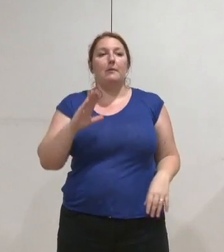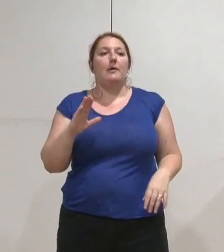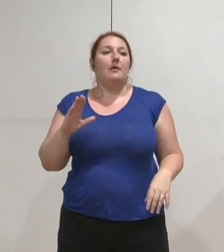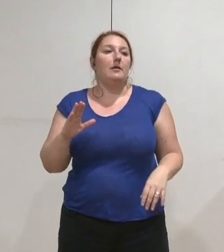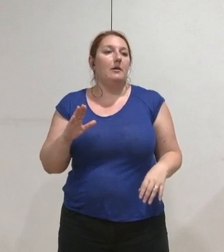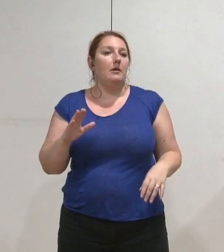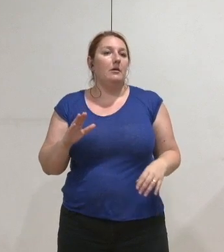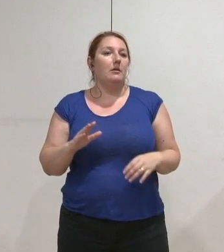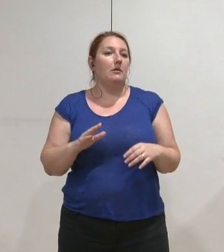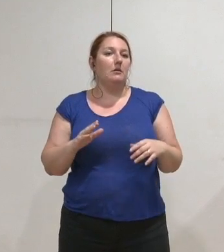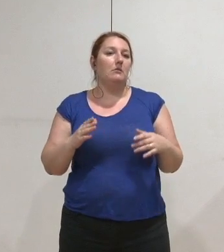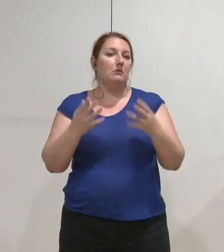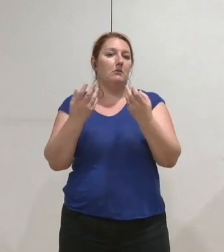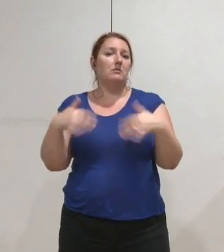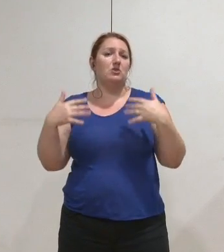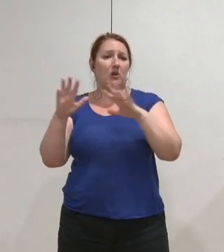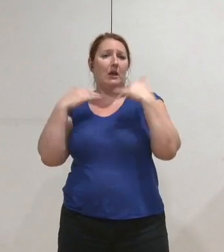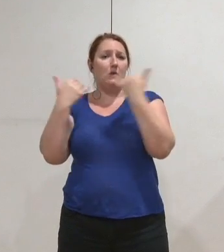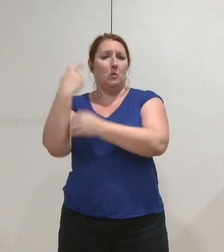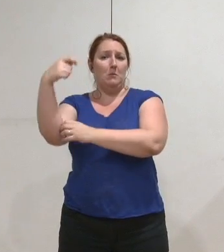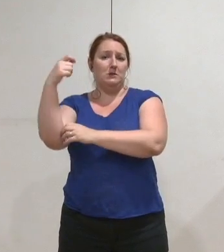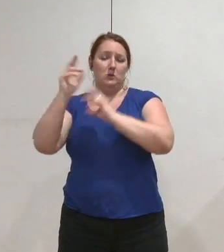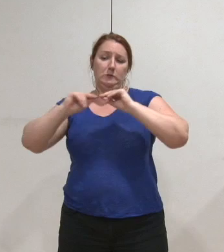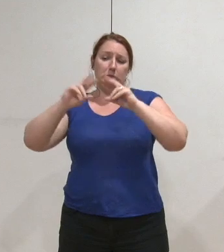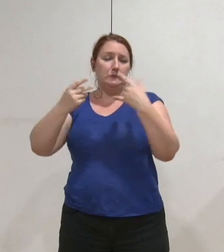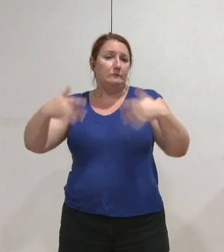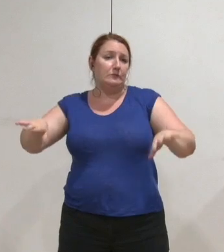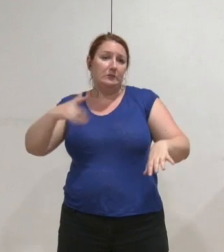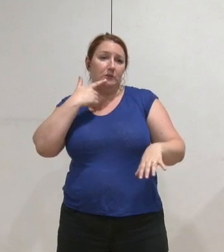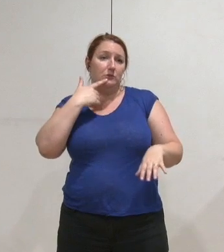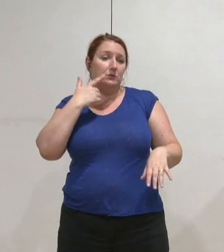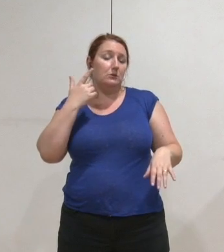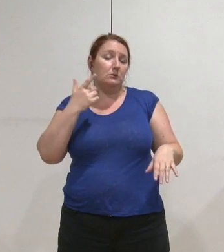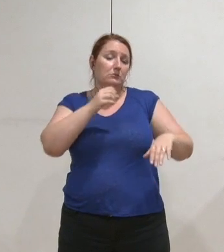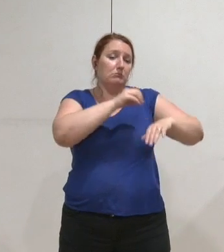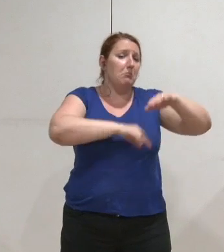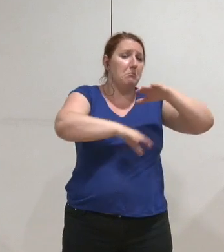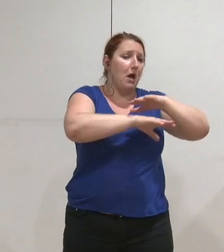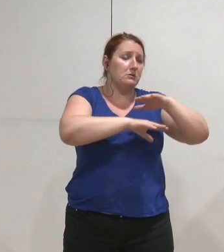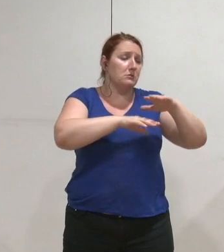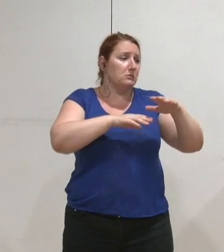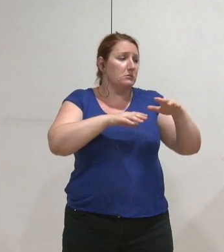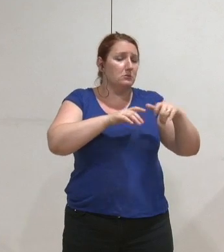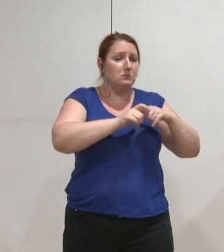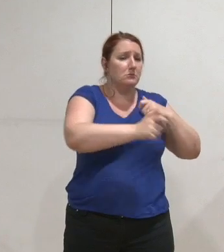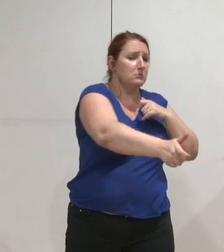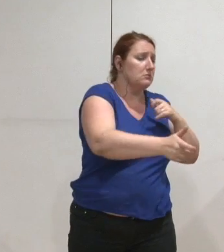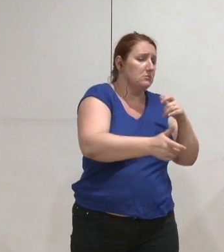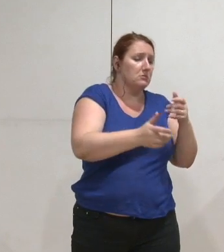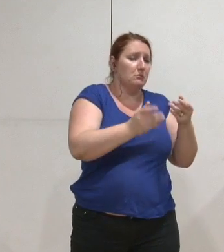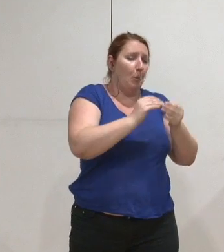été discuté en conférence des présidents n'ont pas d'incidence sur le fond je vous propose